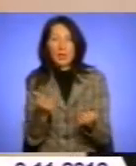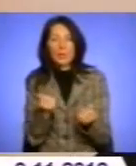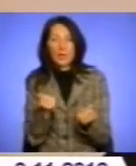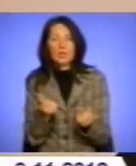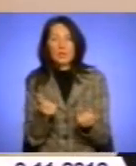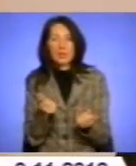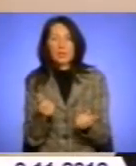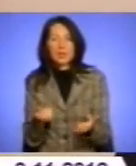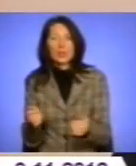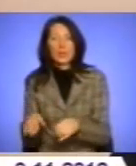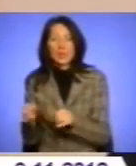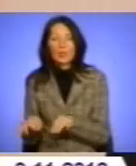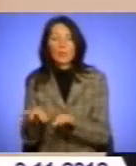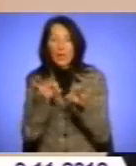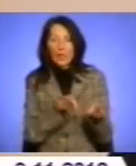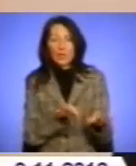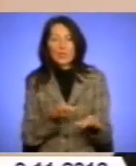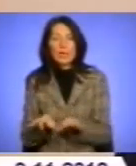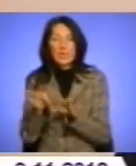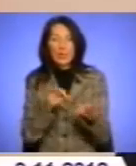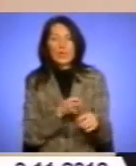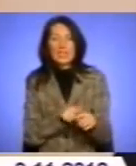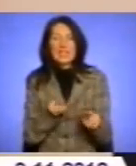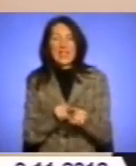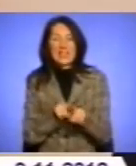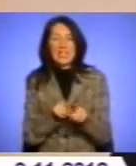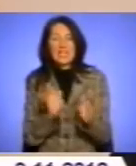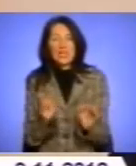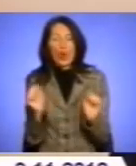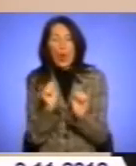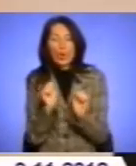транспортувати їх, тому що транспортування – це теж тільки